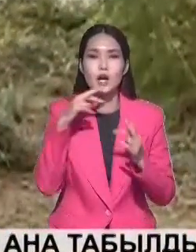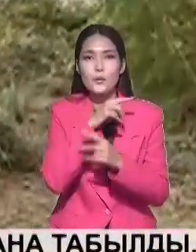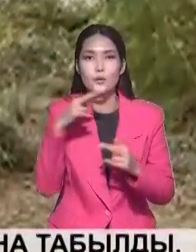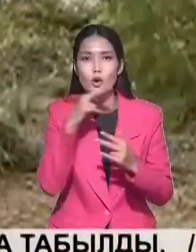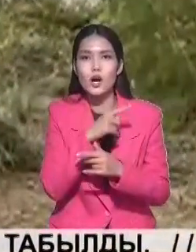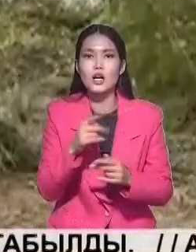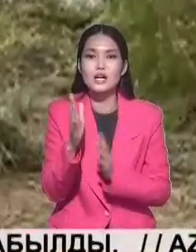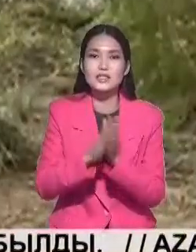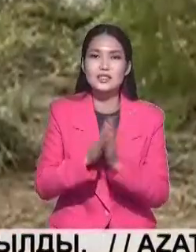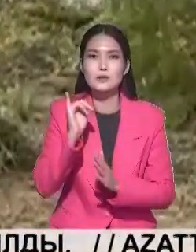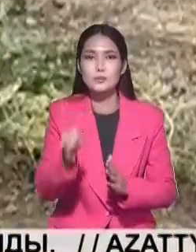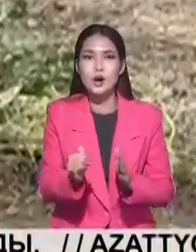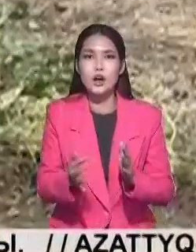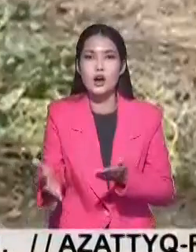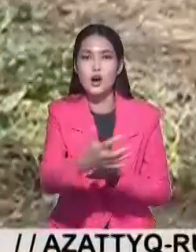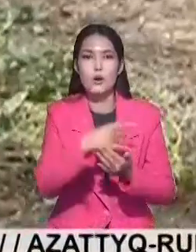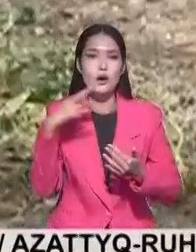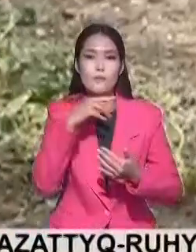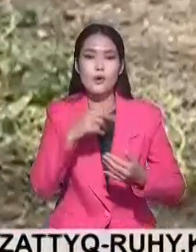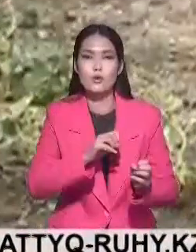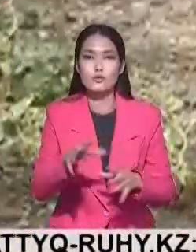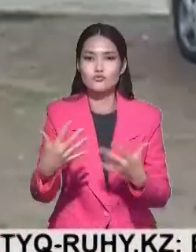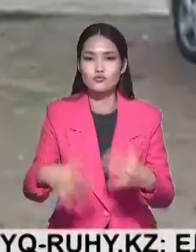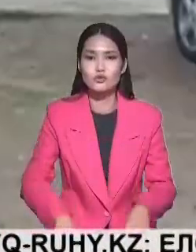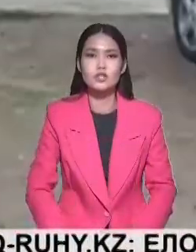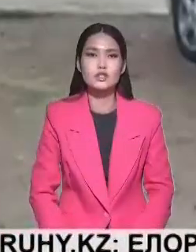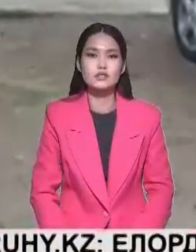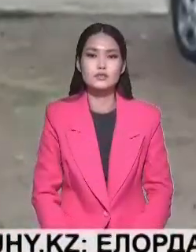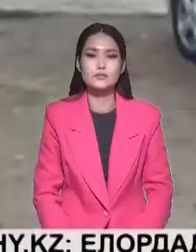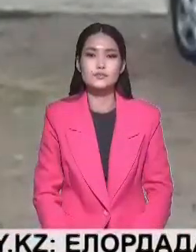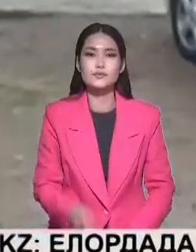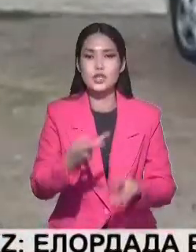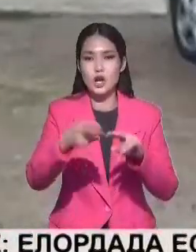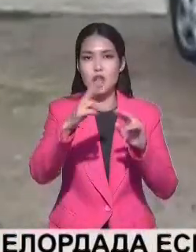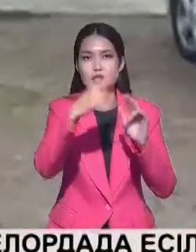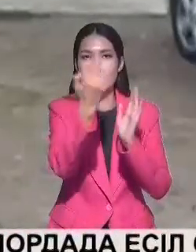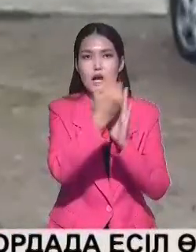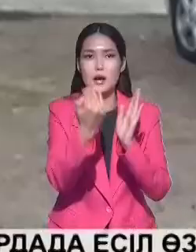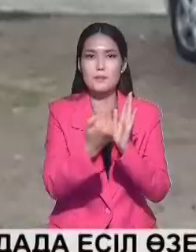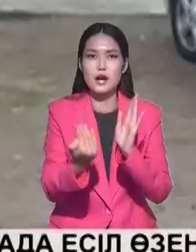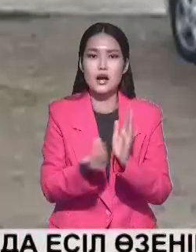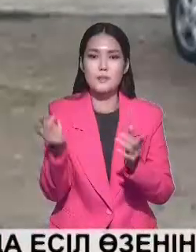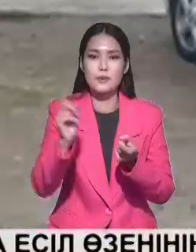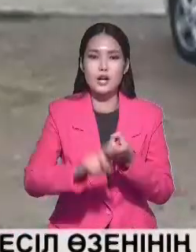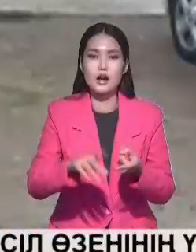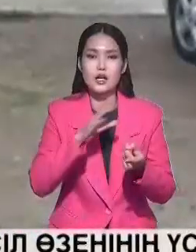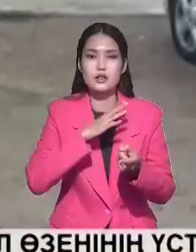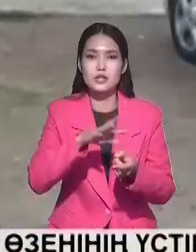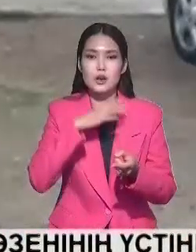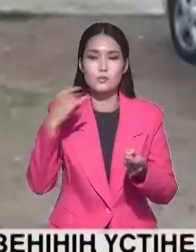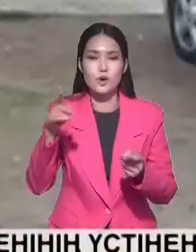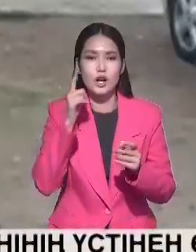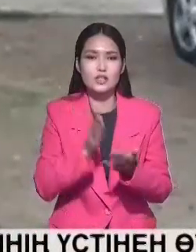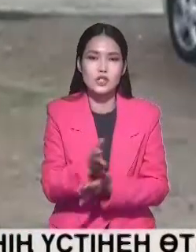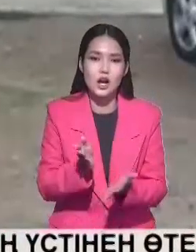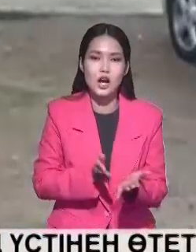пен қураған арам шөптерді қоқысқа шығарды. Осы бағдарламаның өміршең болғаны керек. Мынау жастарымыздың